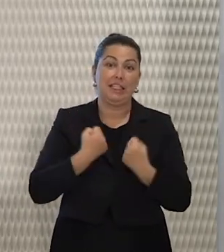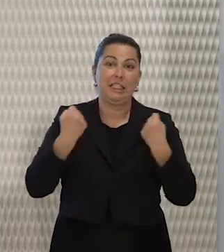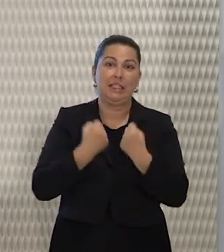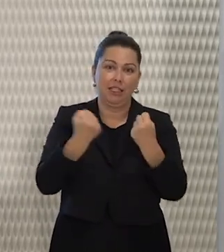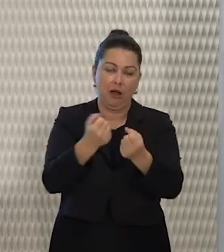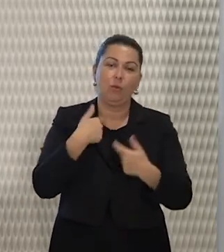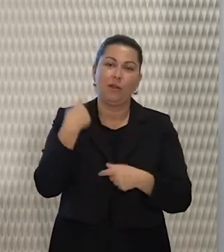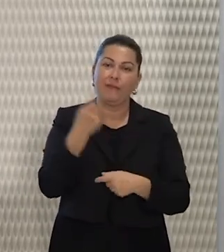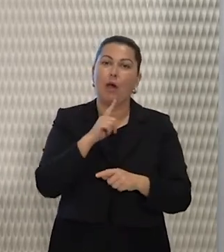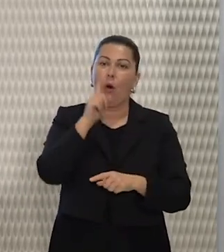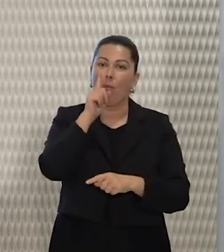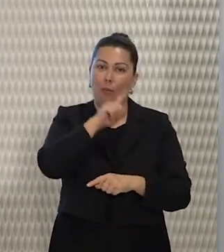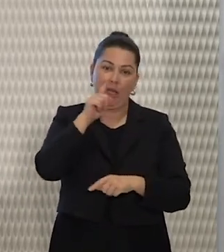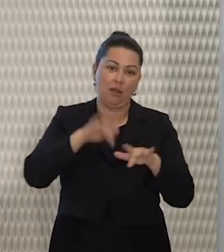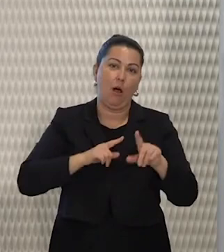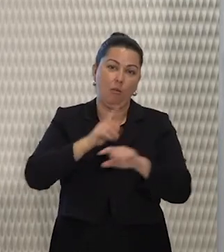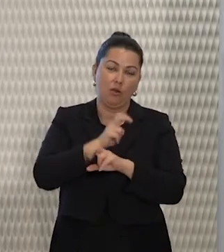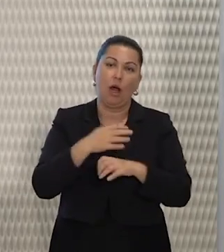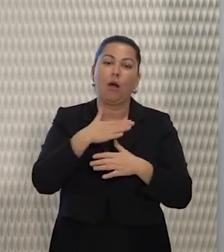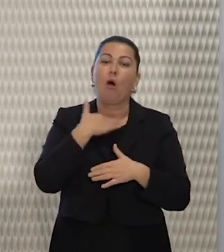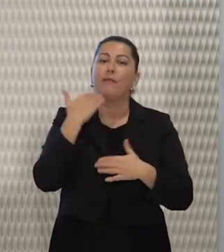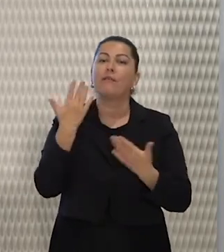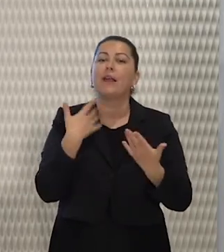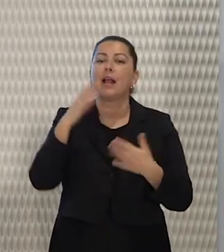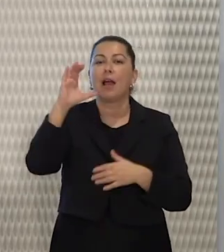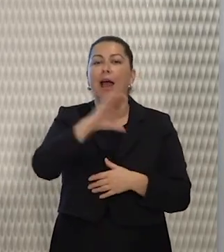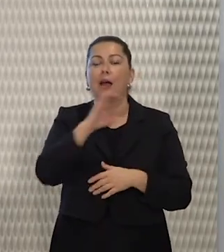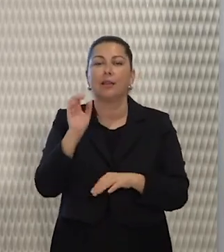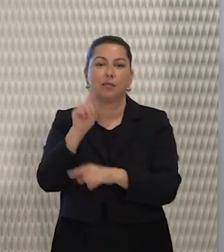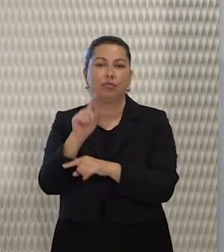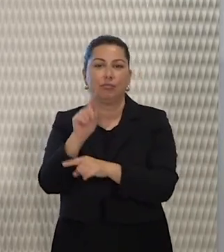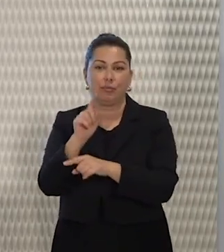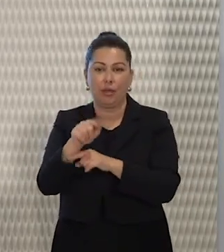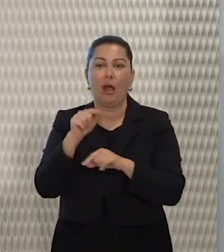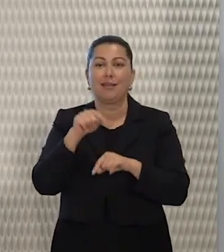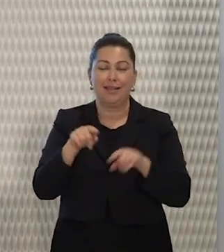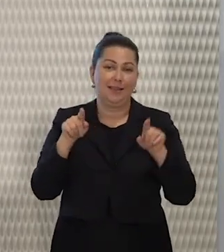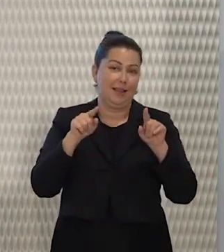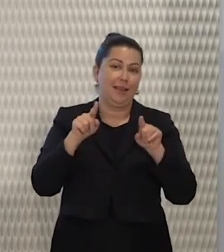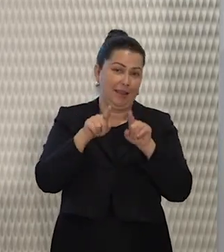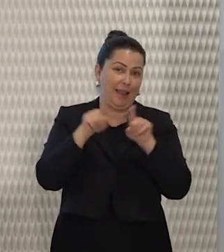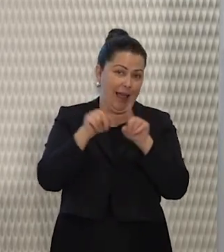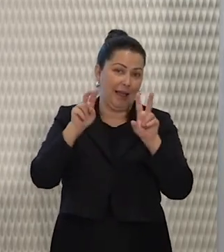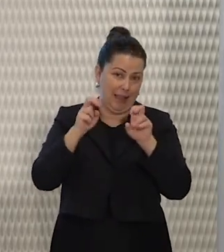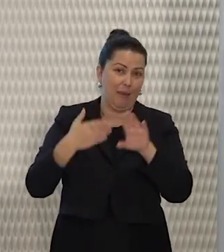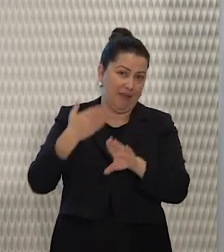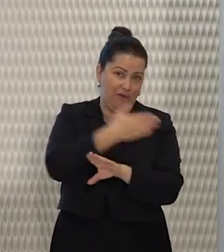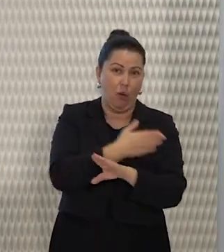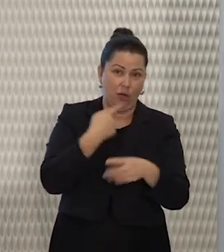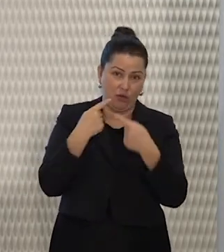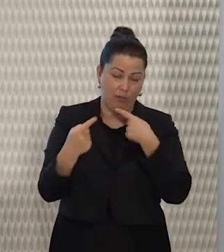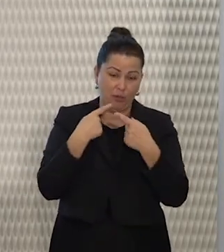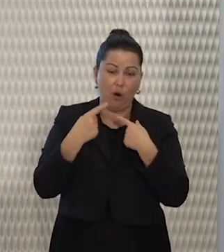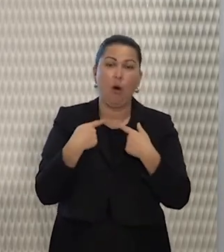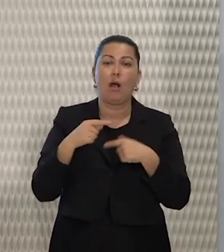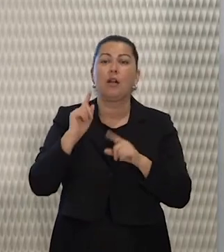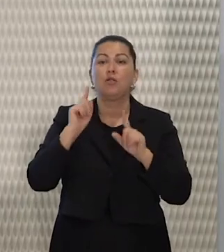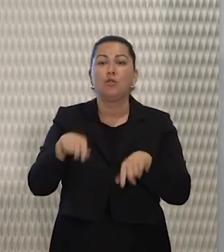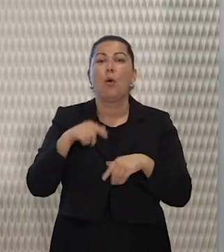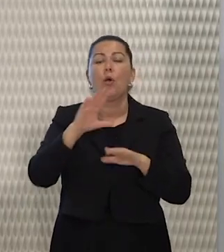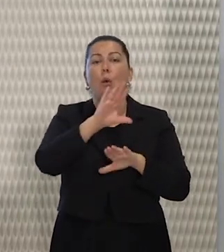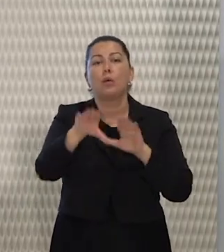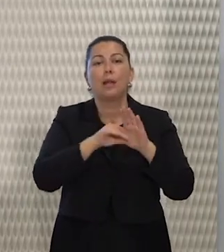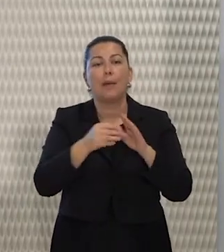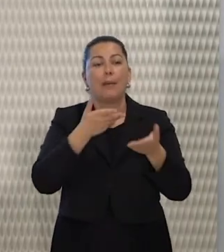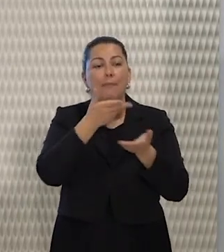das probieren wir in Oberösterreich. Wir beauftragen unter anderem auch die Caritas genau mit dem, was zuerst auch angesprochen wurde, wo wir Unternehmen beraten,